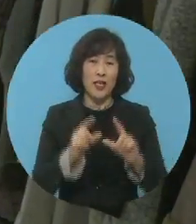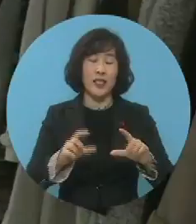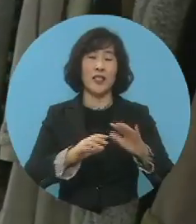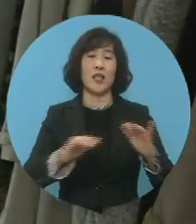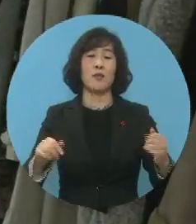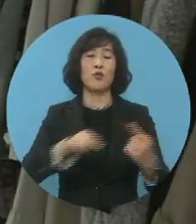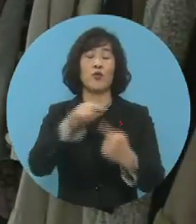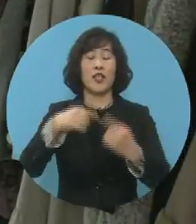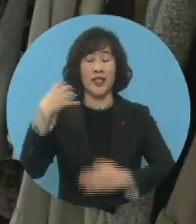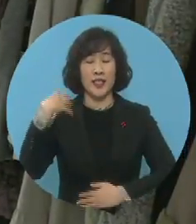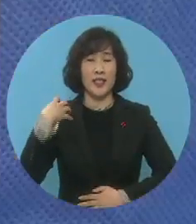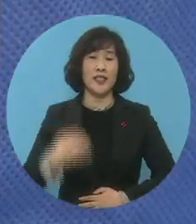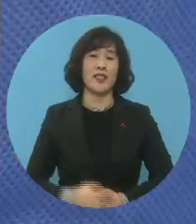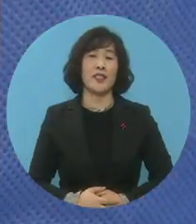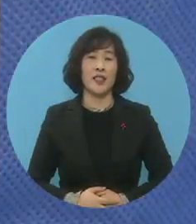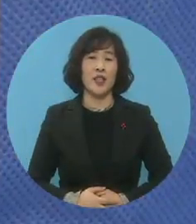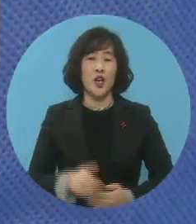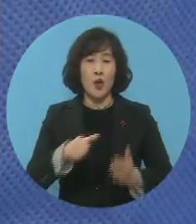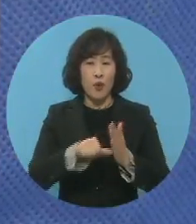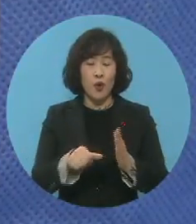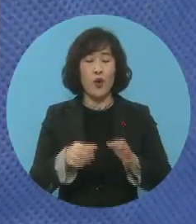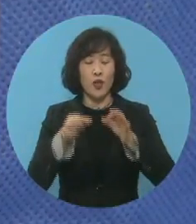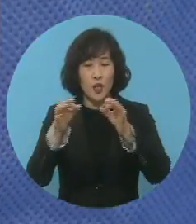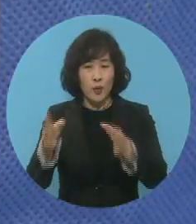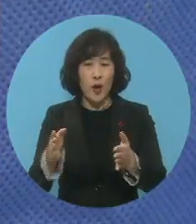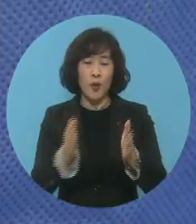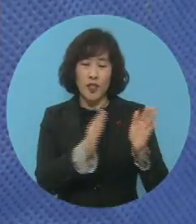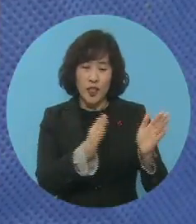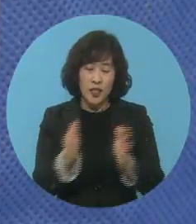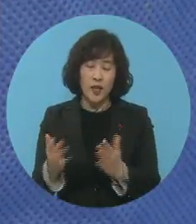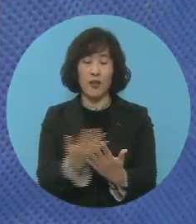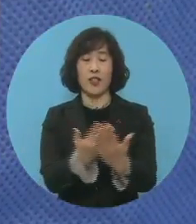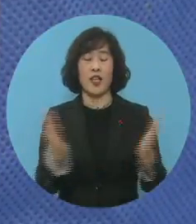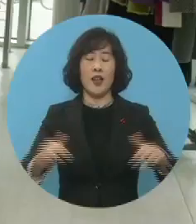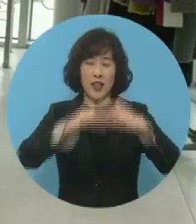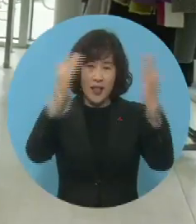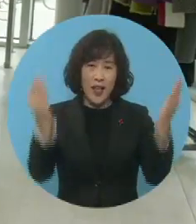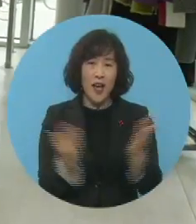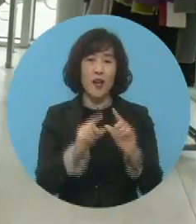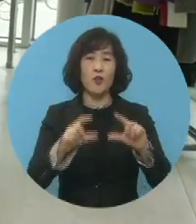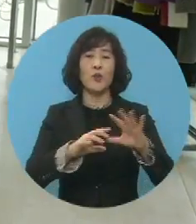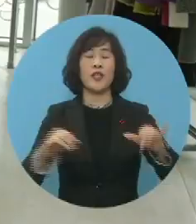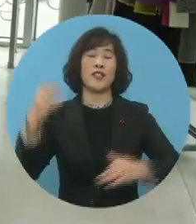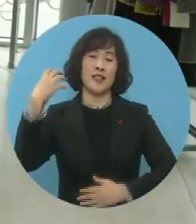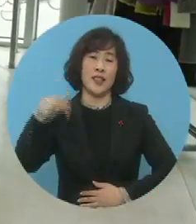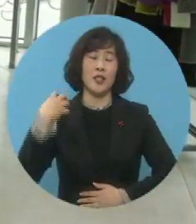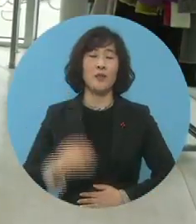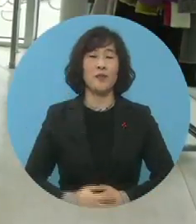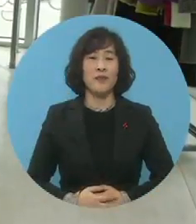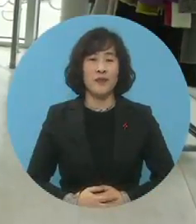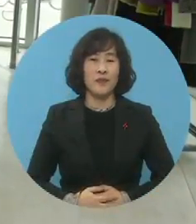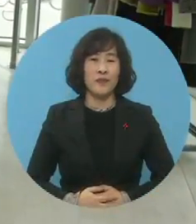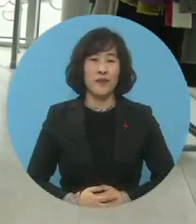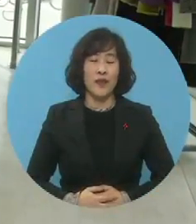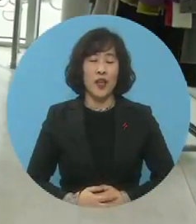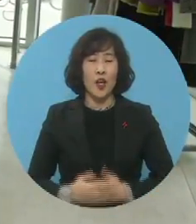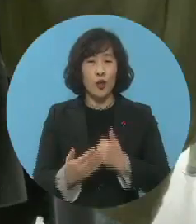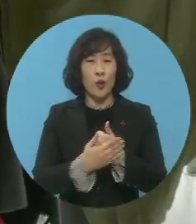천사들의 나눔방은 지역 주민들이 운영합니다. 물품을 기부하고 정리와 진열하는 일도 주민들의